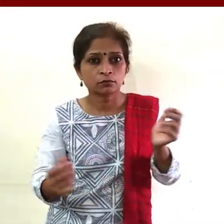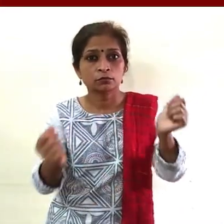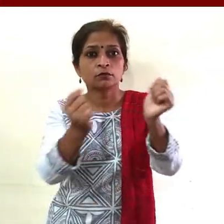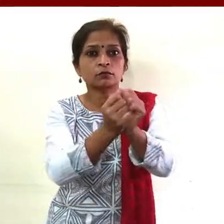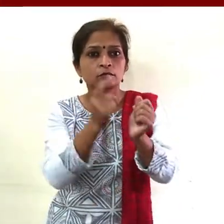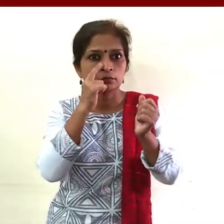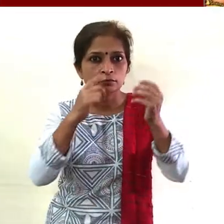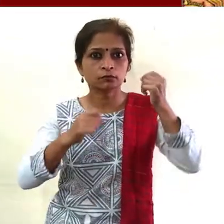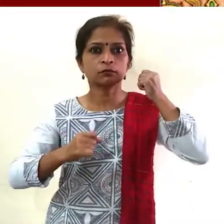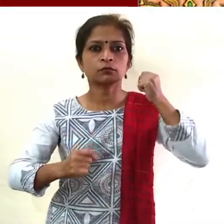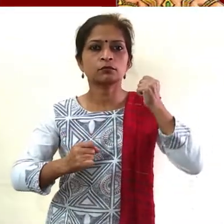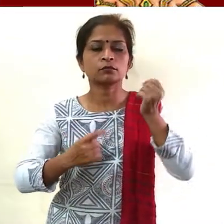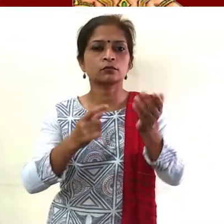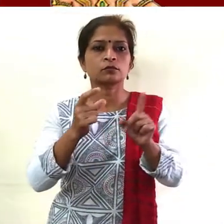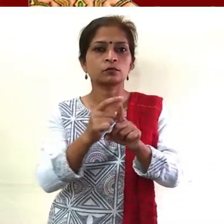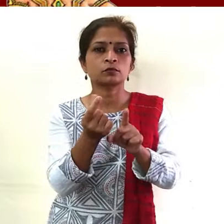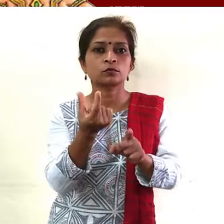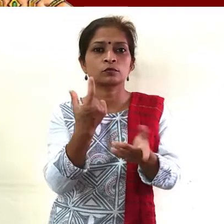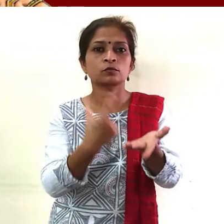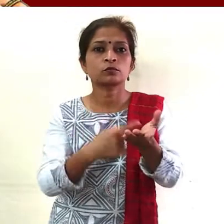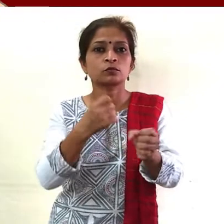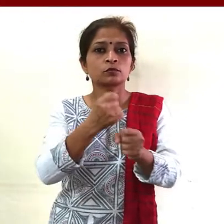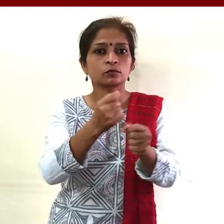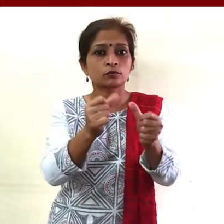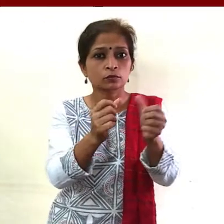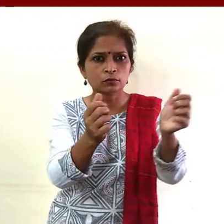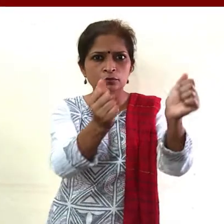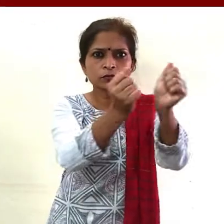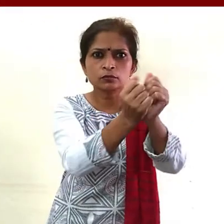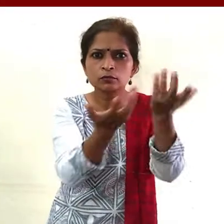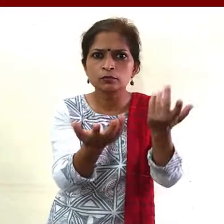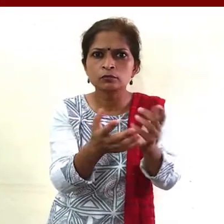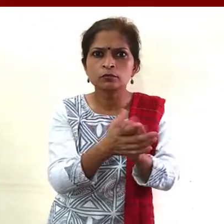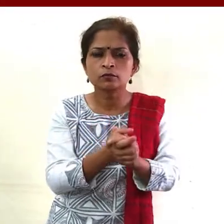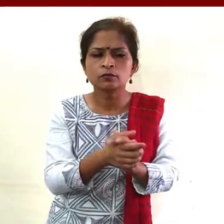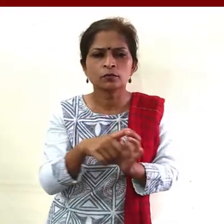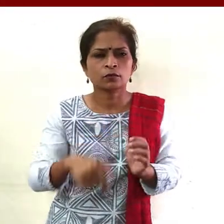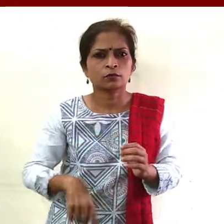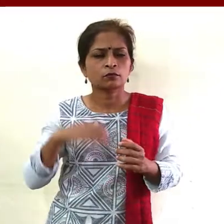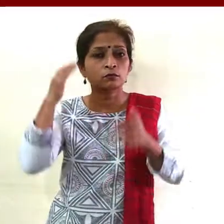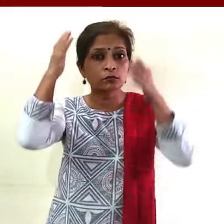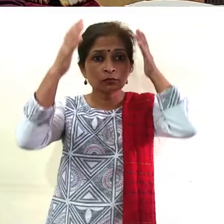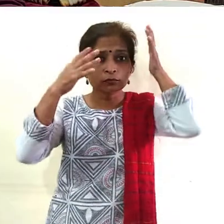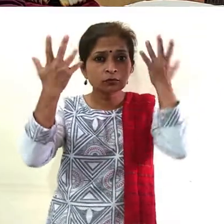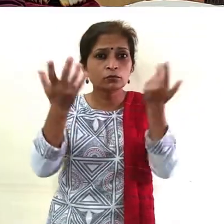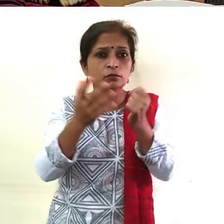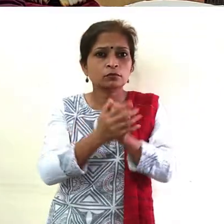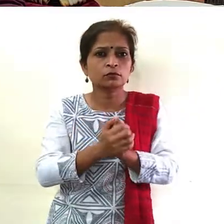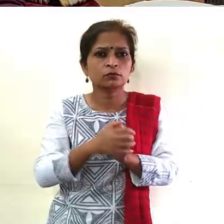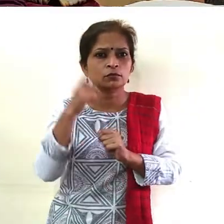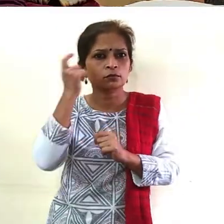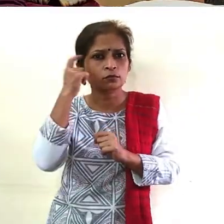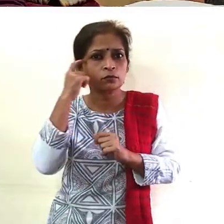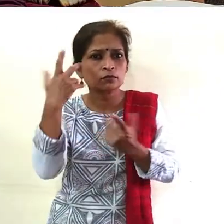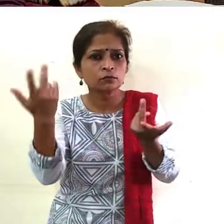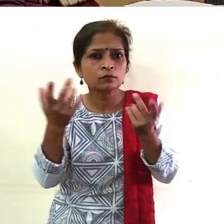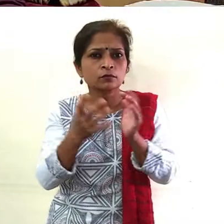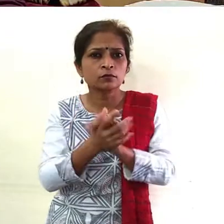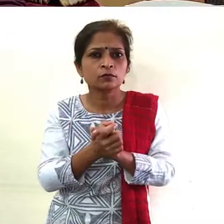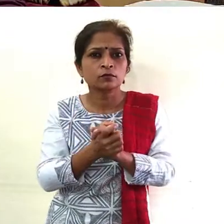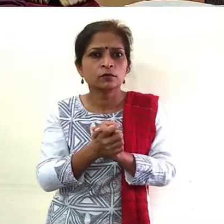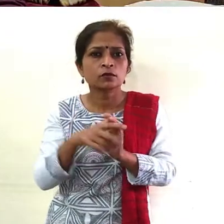साथ माँ दुर्गा स्वयं खड़ी है पीछे। थोड़े चिंतित हुए, बड़े सोच में पड़ गए।